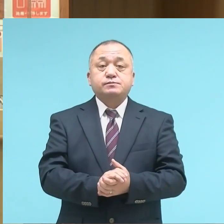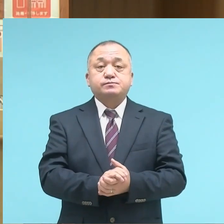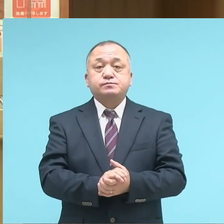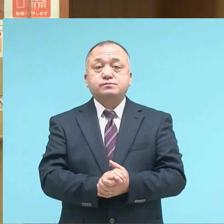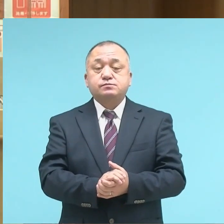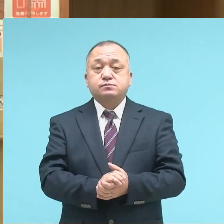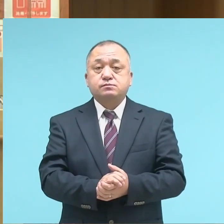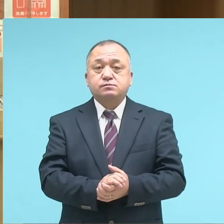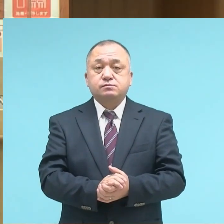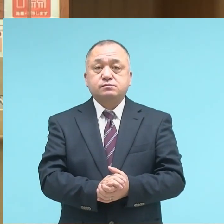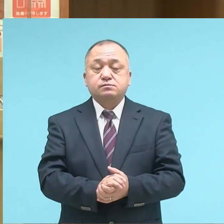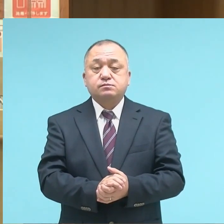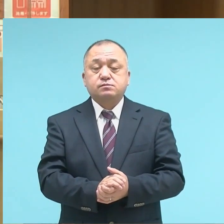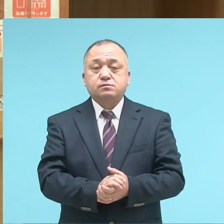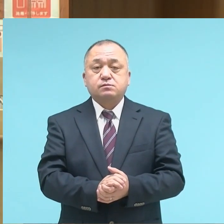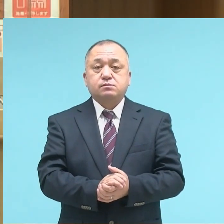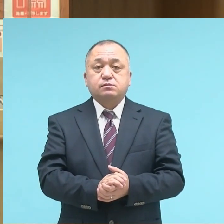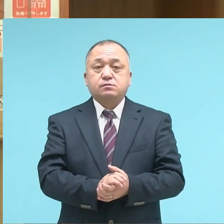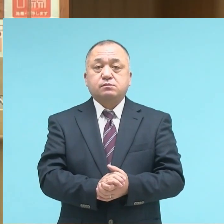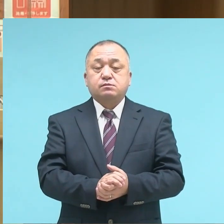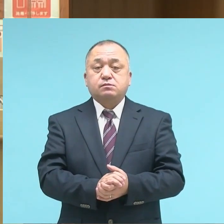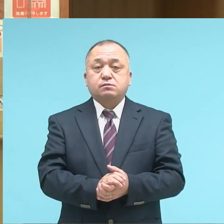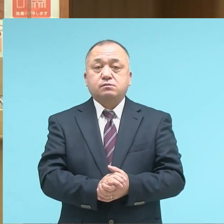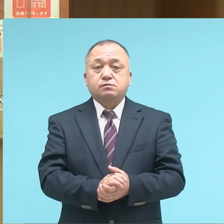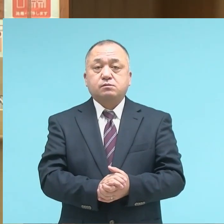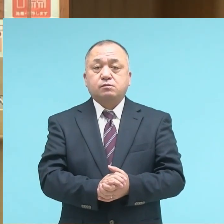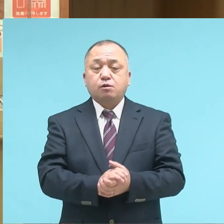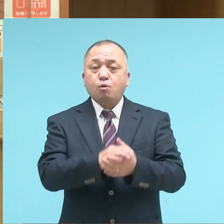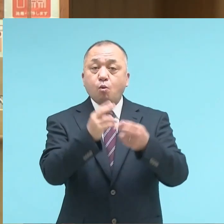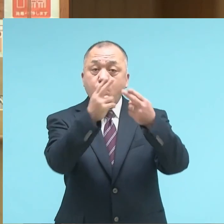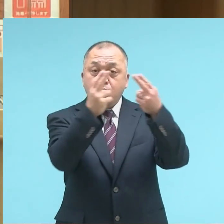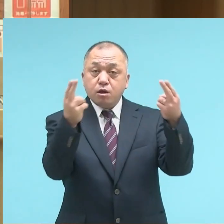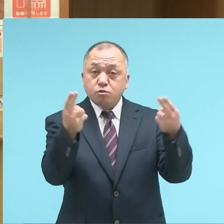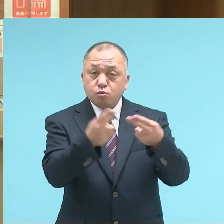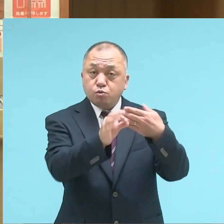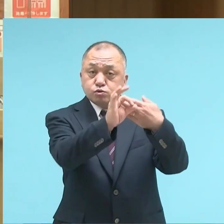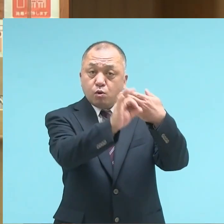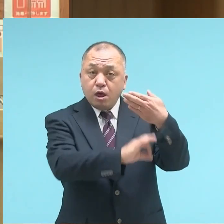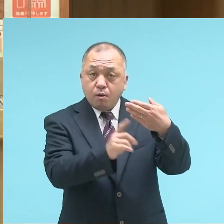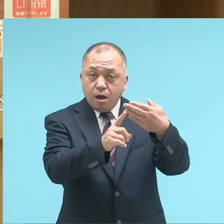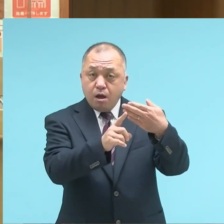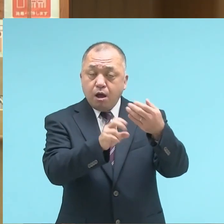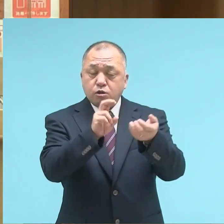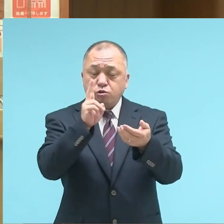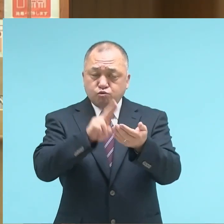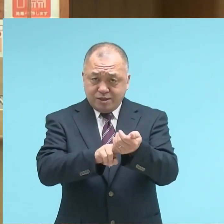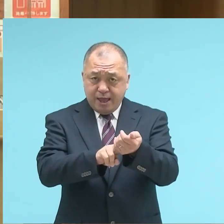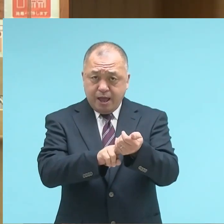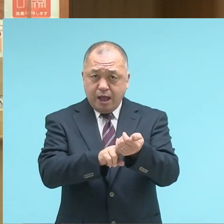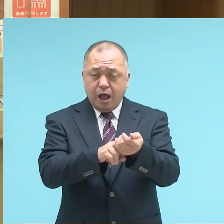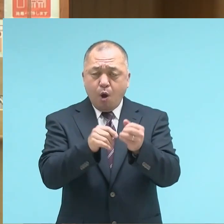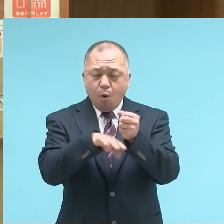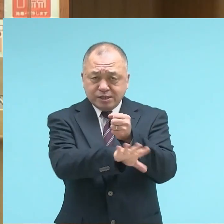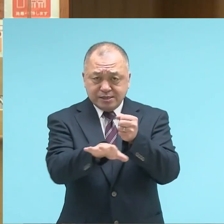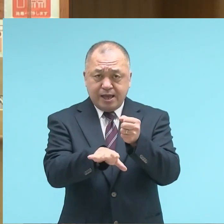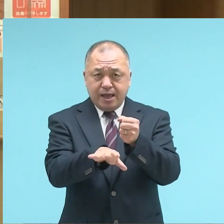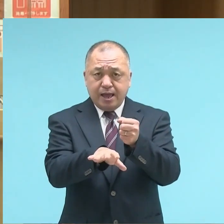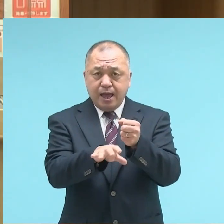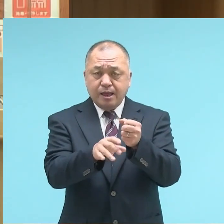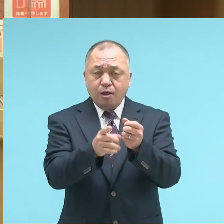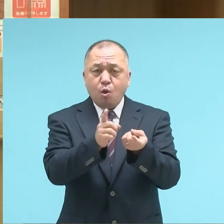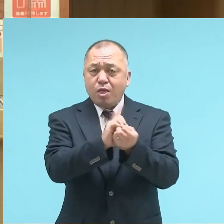これも繰り返し申し上げてきていることなんですが、道の条例はですね、特定放射性廃棄物の持ち込みは慎重に対処すべきであり、